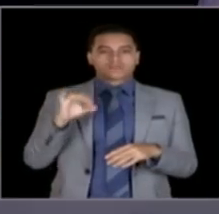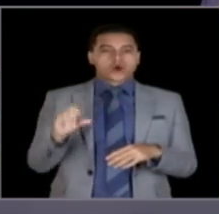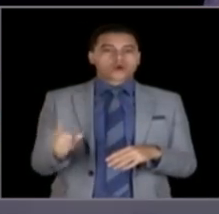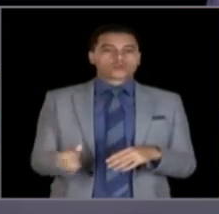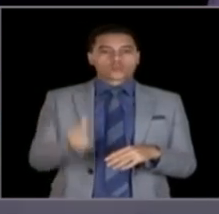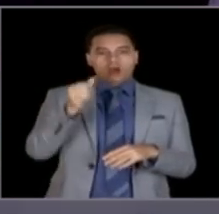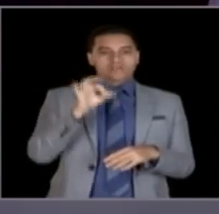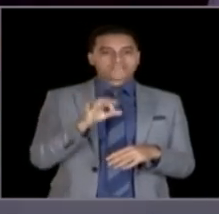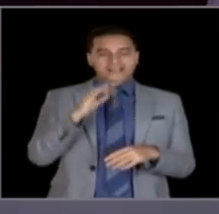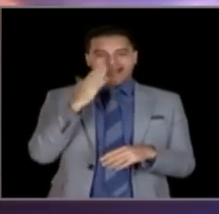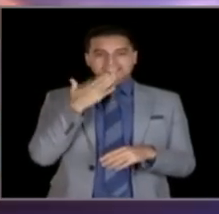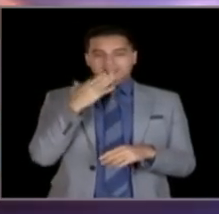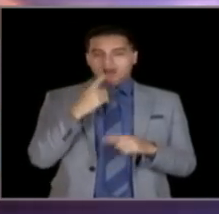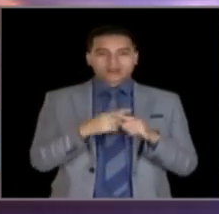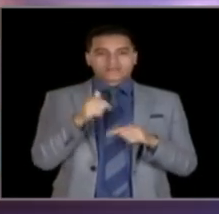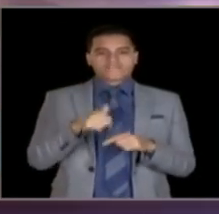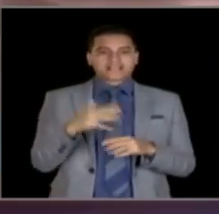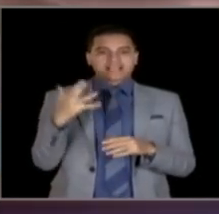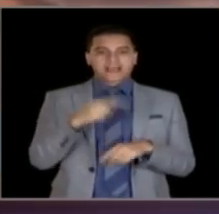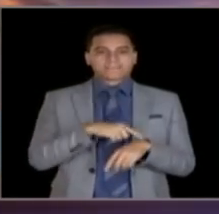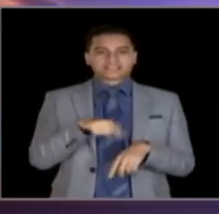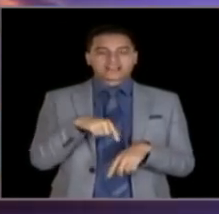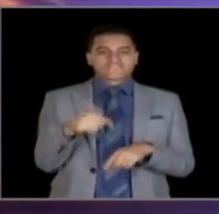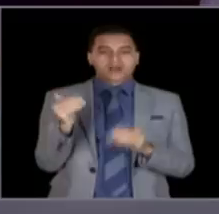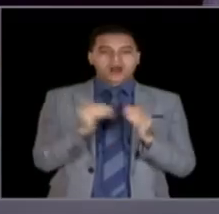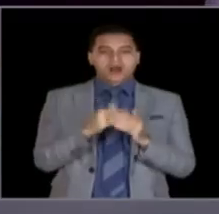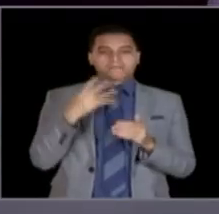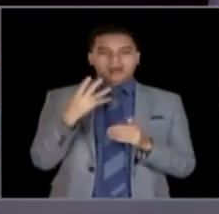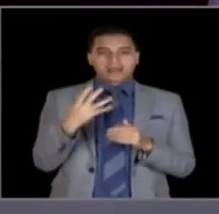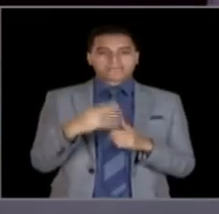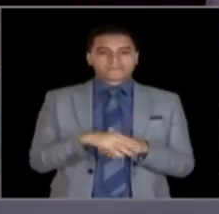فما هي؟ اسيا. غلط. كم عدد الساعات في 4 ايام؟